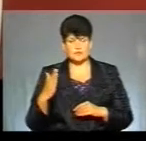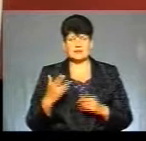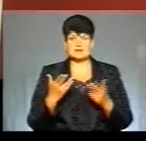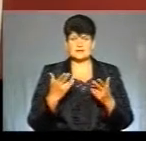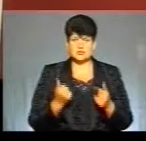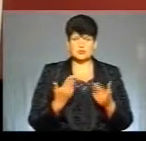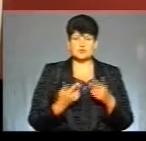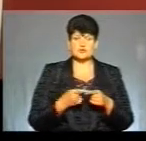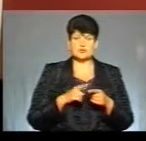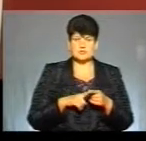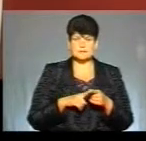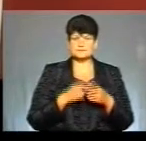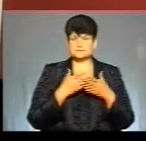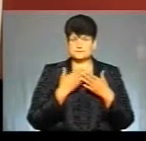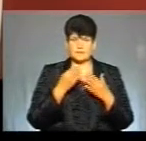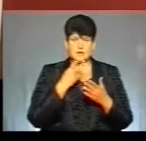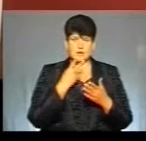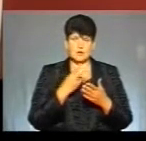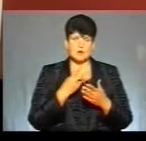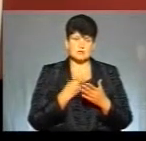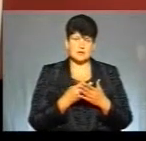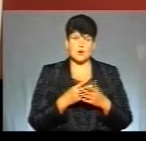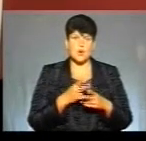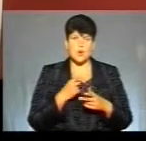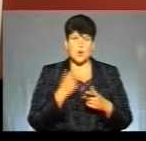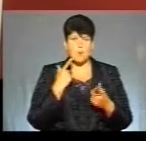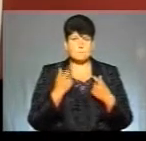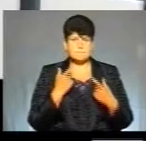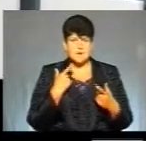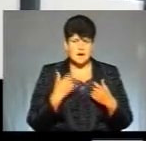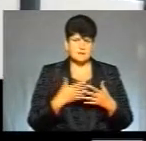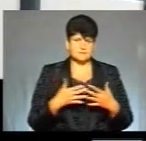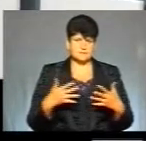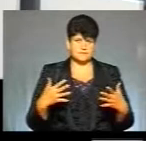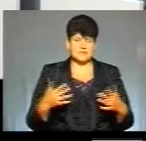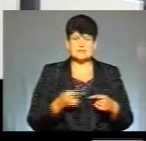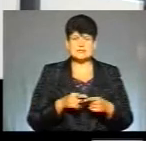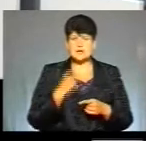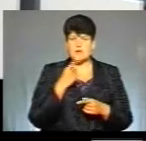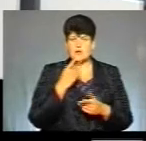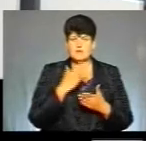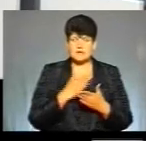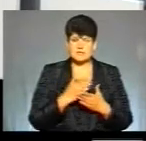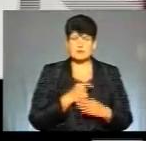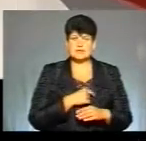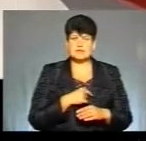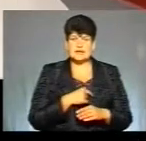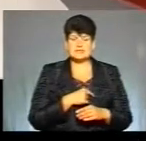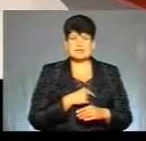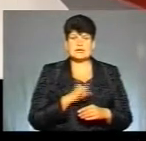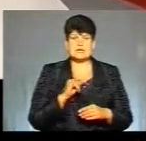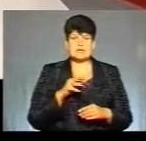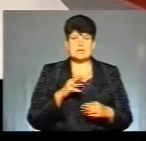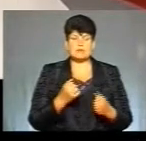це не містить ознак образи, наклепу. В даному випадку йде мова про так званий депутатський індемнітет, тобто імунітет,